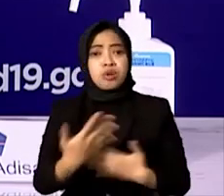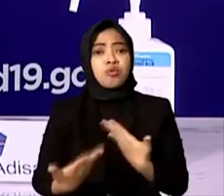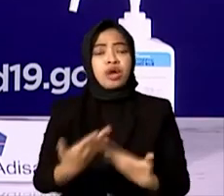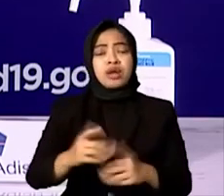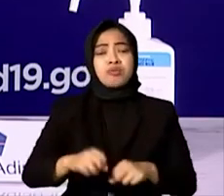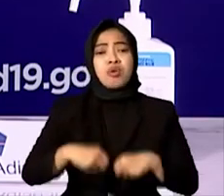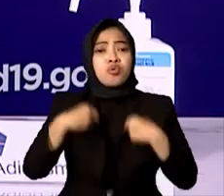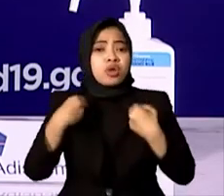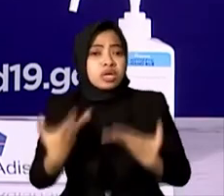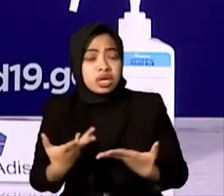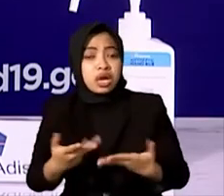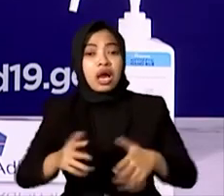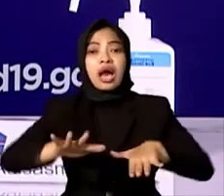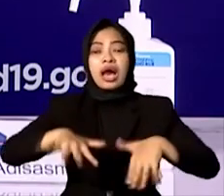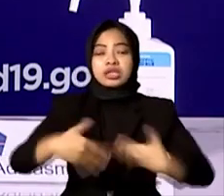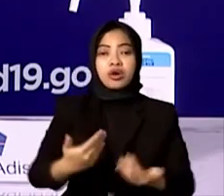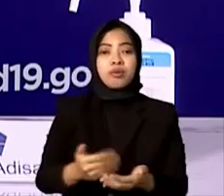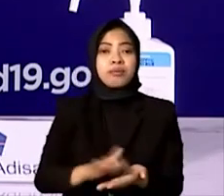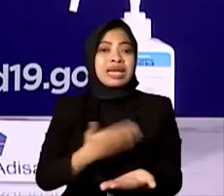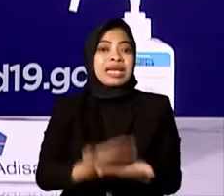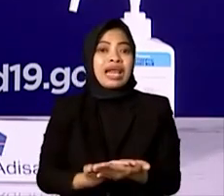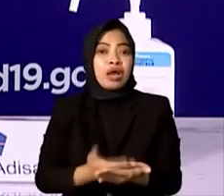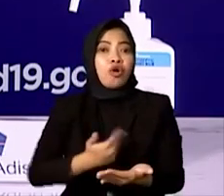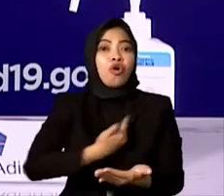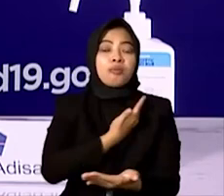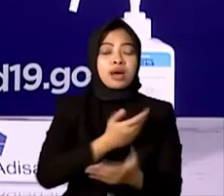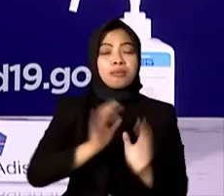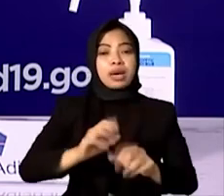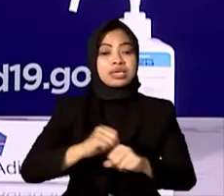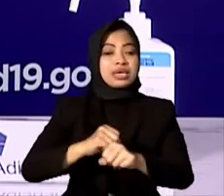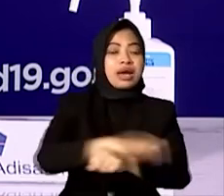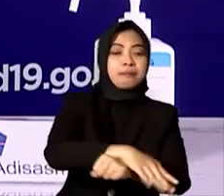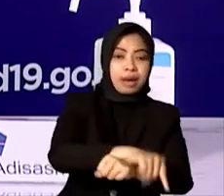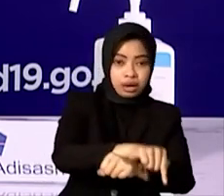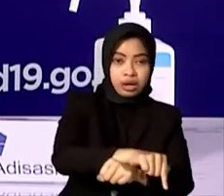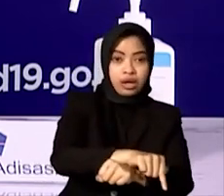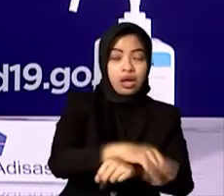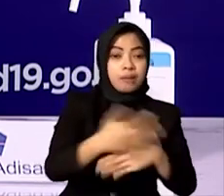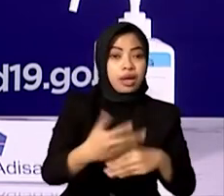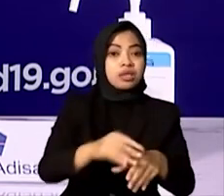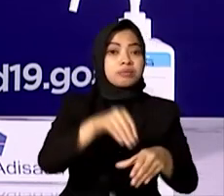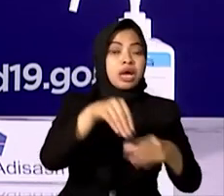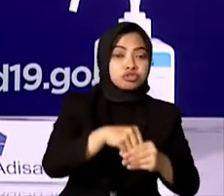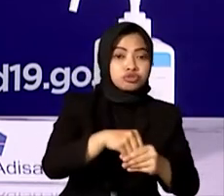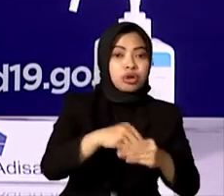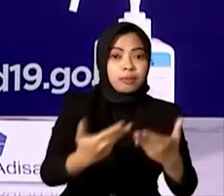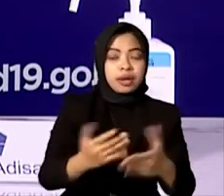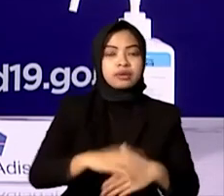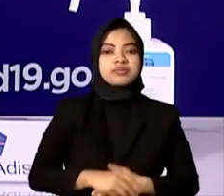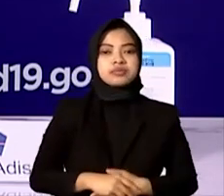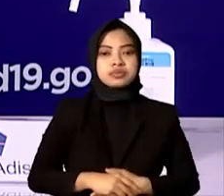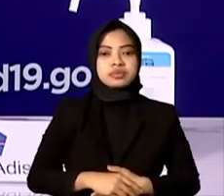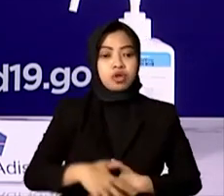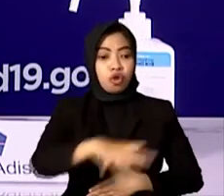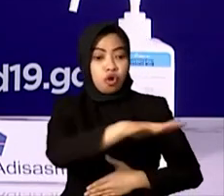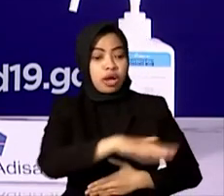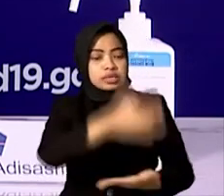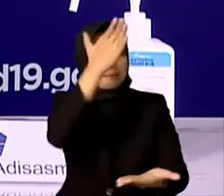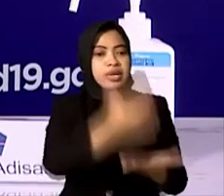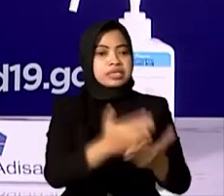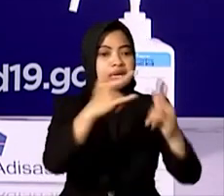kerugian bahkan korban jiwa pada sektor terdampak termasuk memastikan lokasi